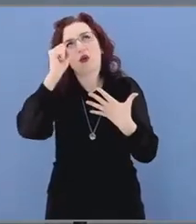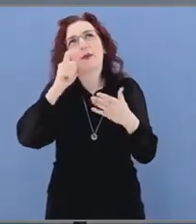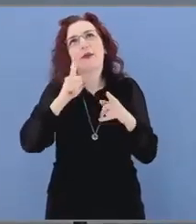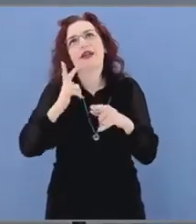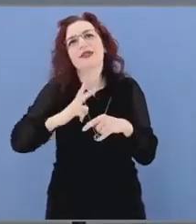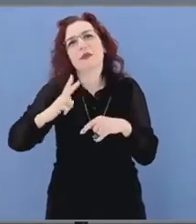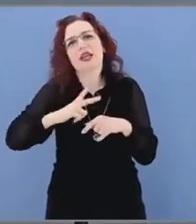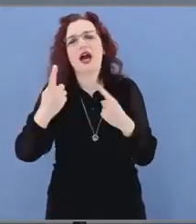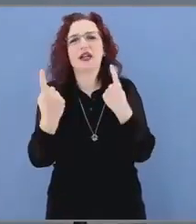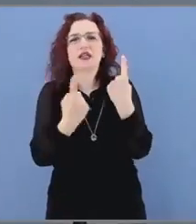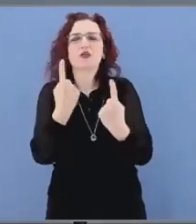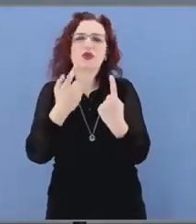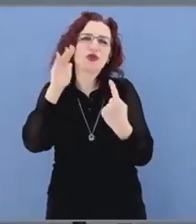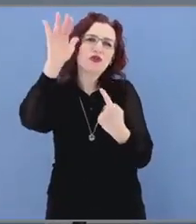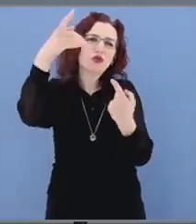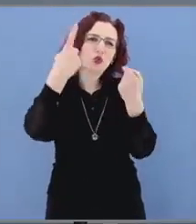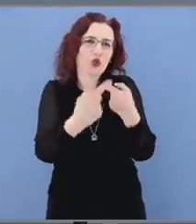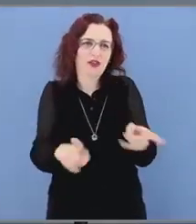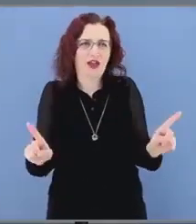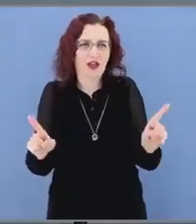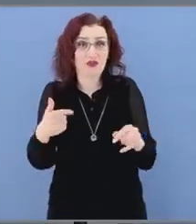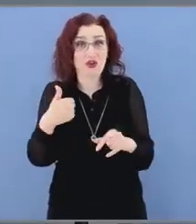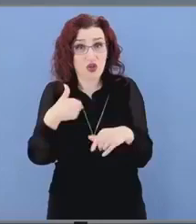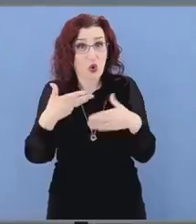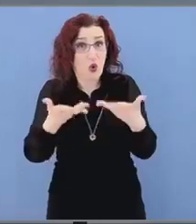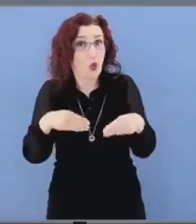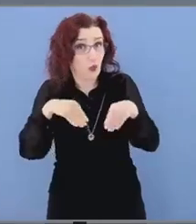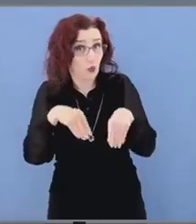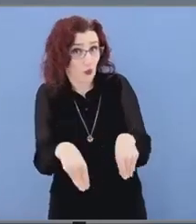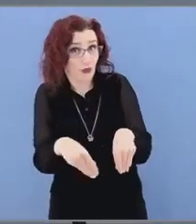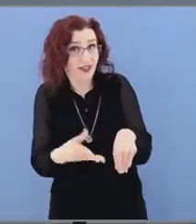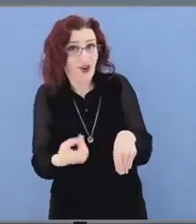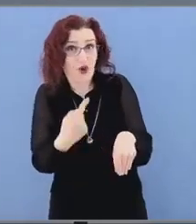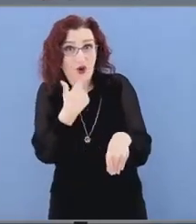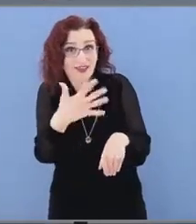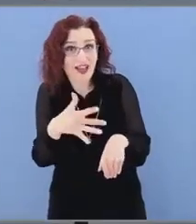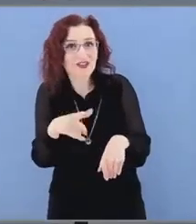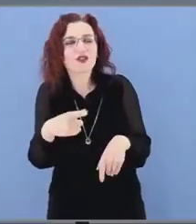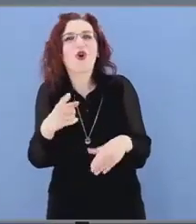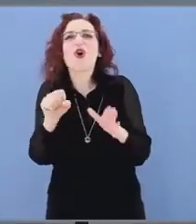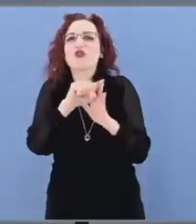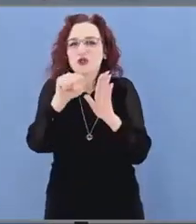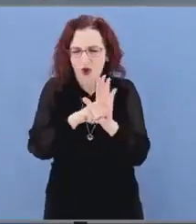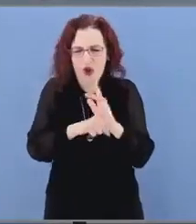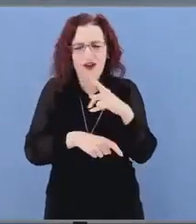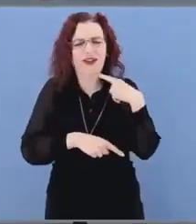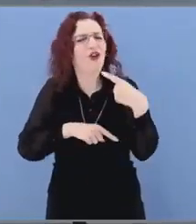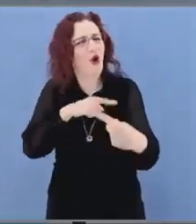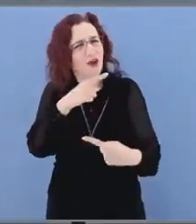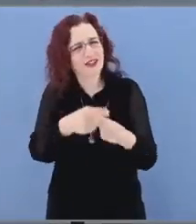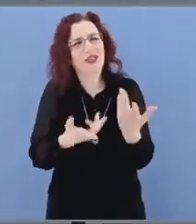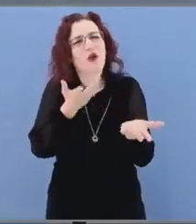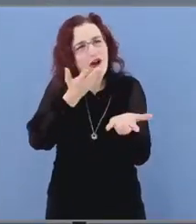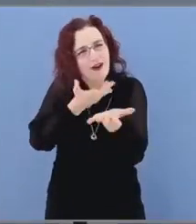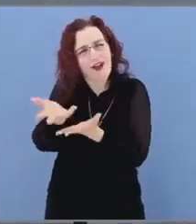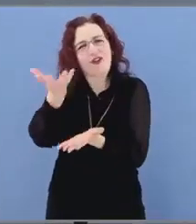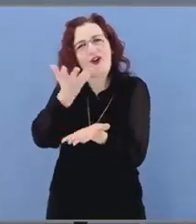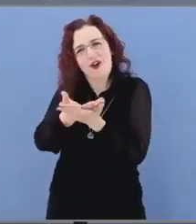detto, questa storia continuerò a raccontarla, sarà un altro pezzo di questo racconto, faremo